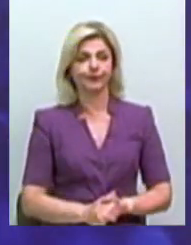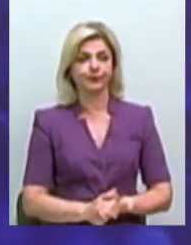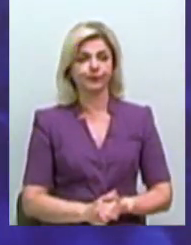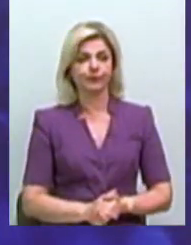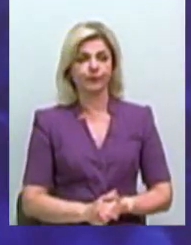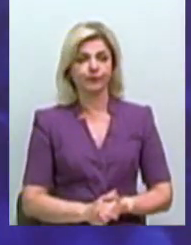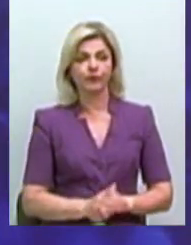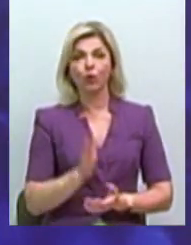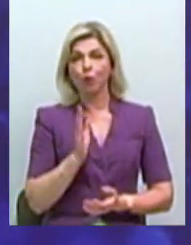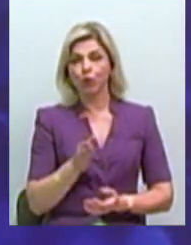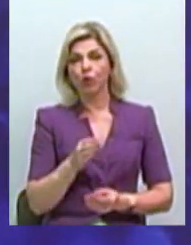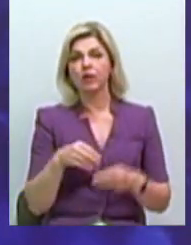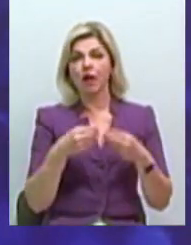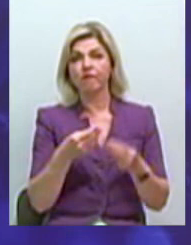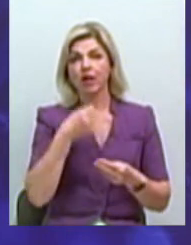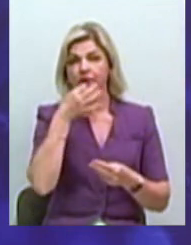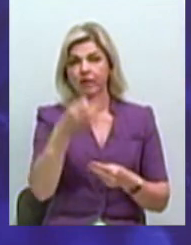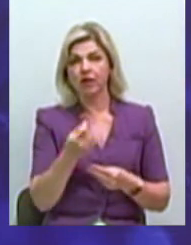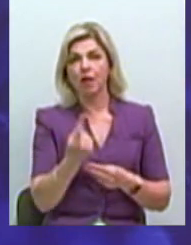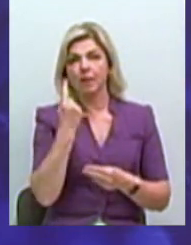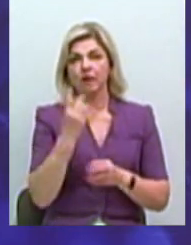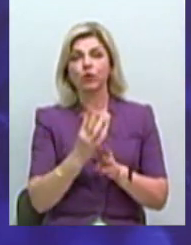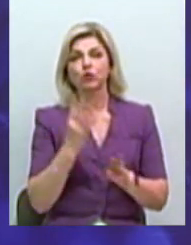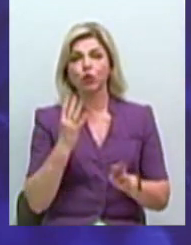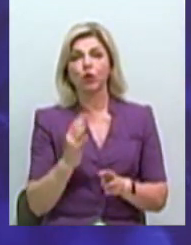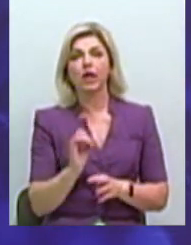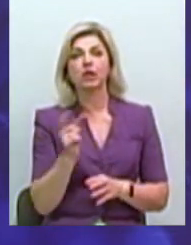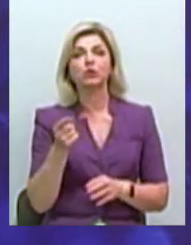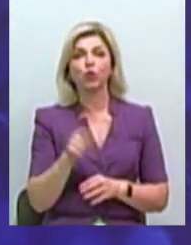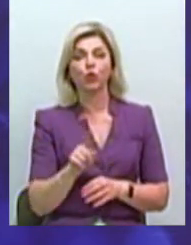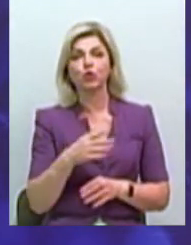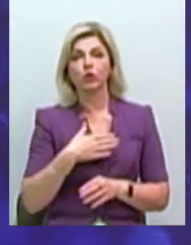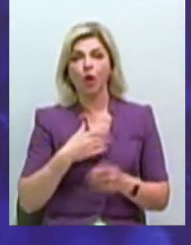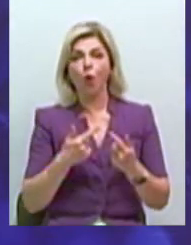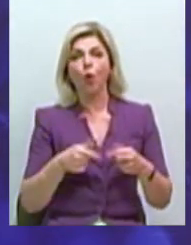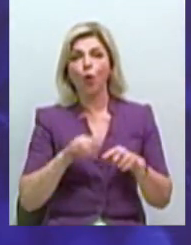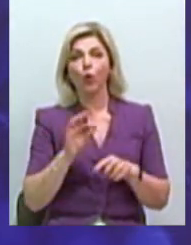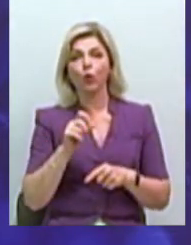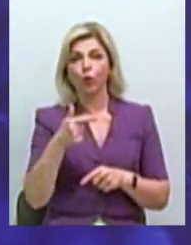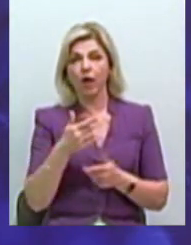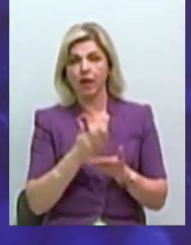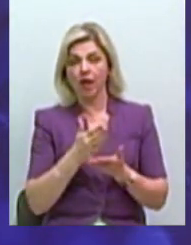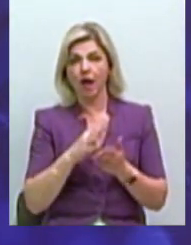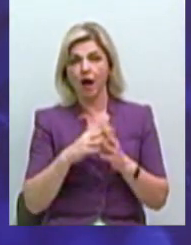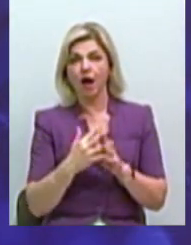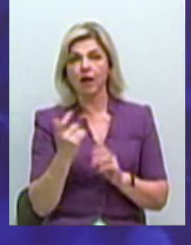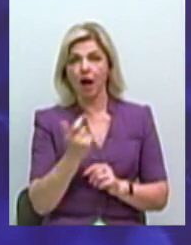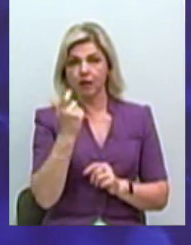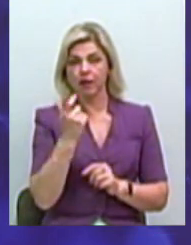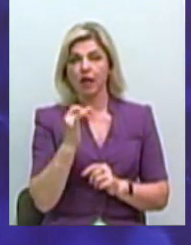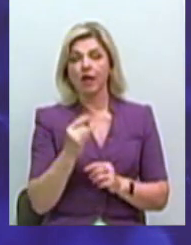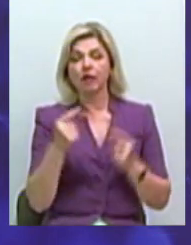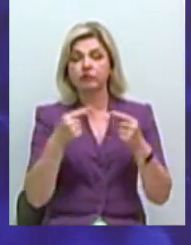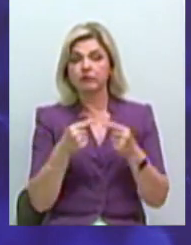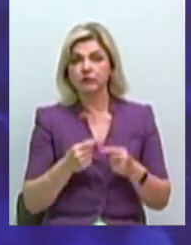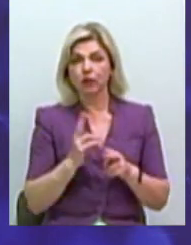давати відповідь в першу чергу із того, що наш округ є аграрним. І відповідно до цього у